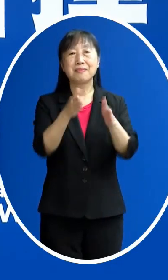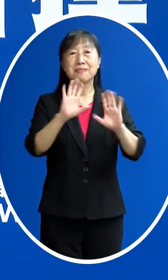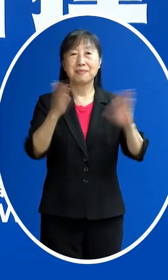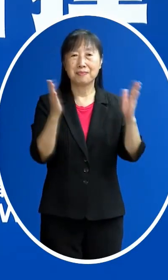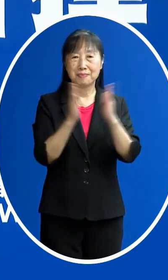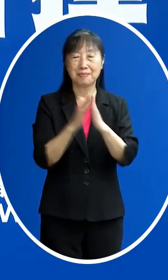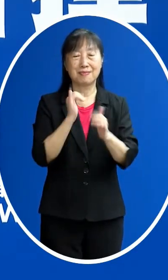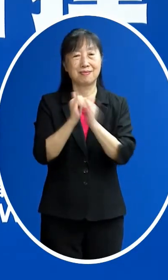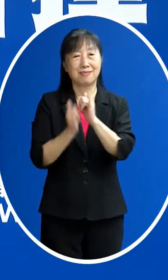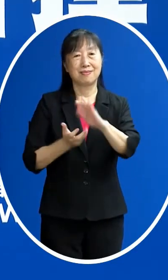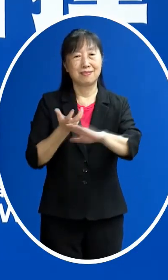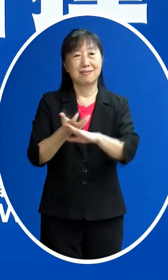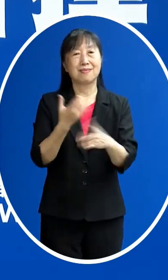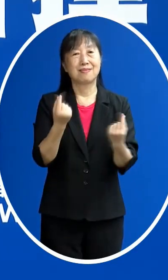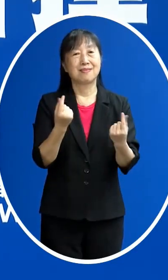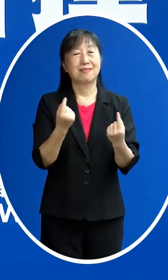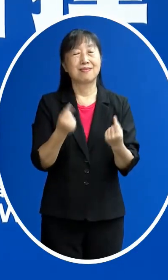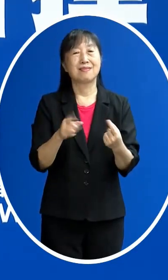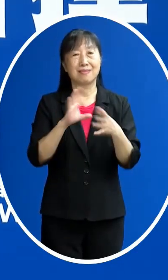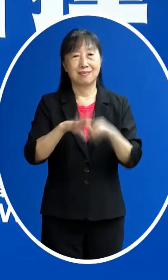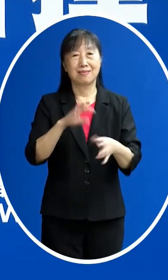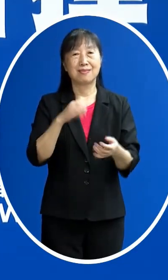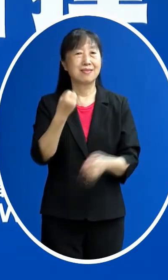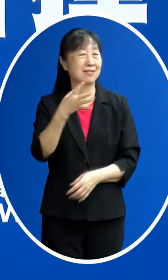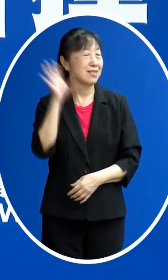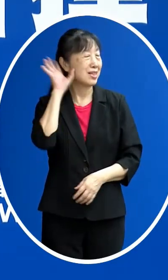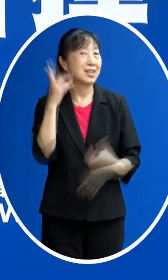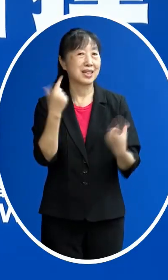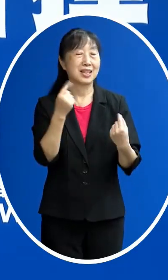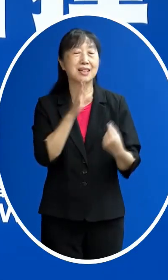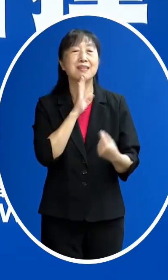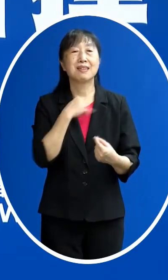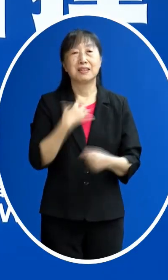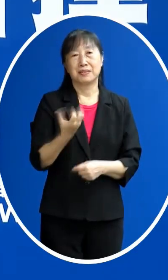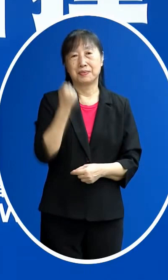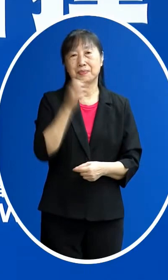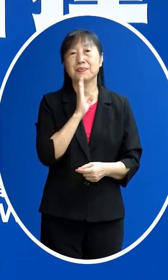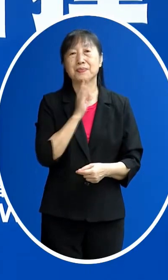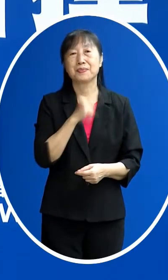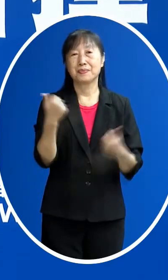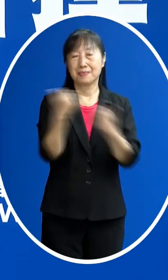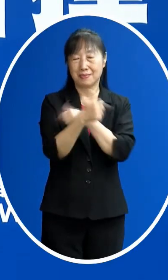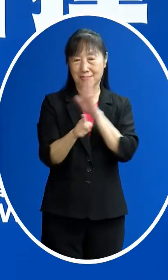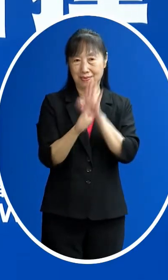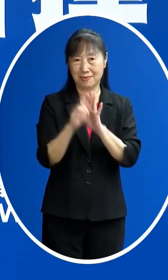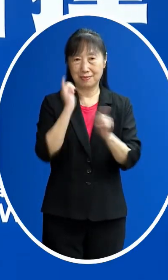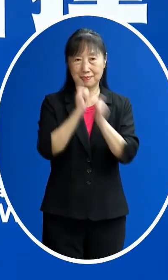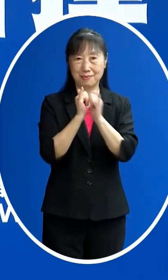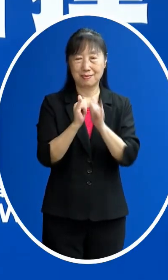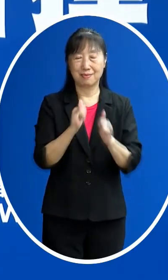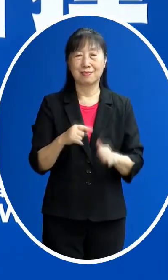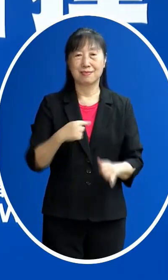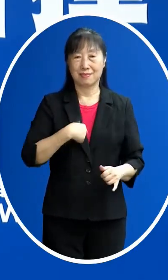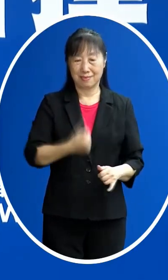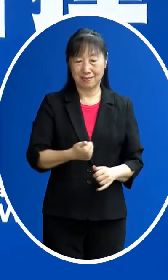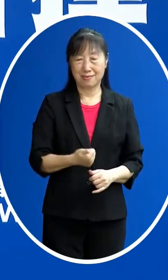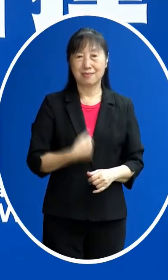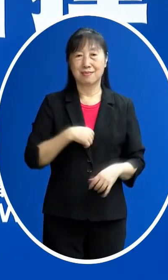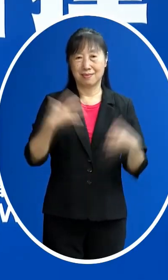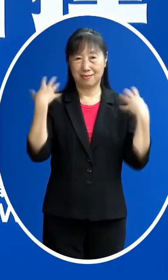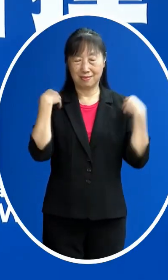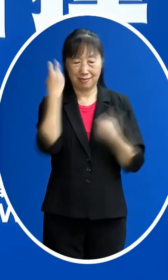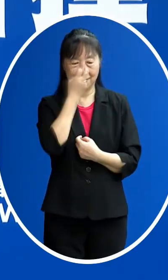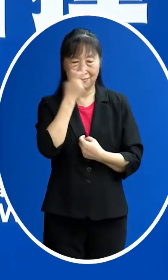的贡献。毕竟新闻是第四权，它是一个代表一个社会的良心，监督我们行政单